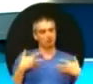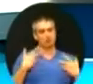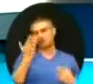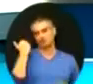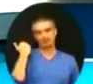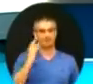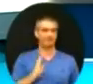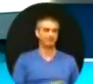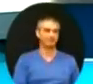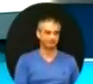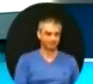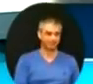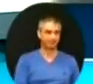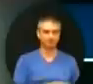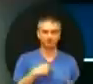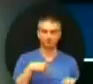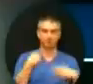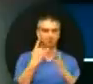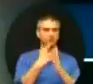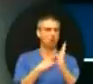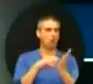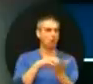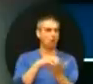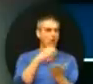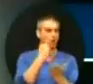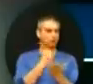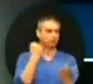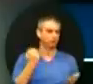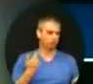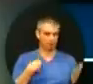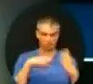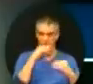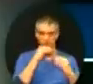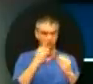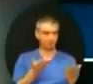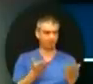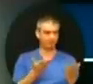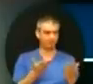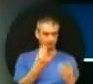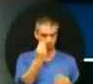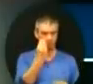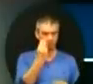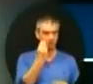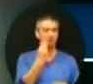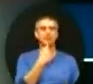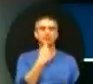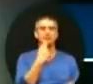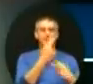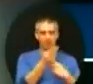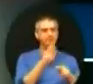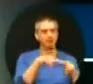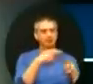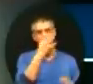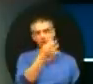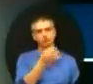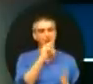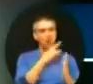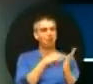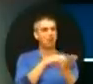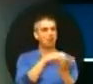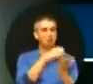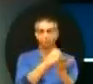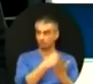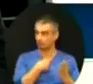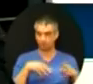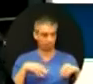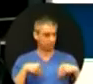משהייתי לפניה. תודה. בואו נחזור לחוק ההסדרה, אנחנו מדברים כאן עוד לפני. תגיב, ואז אני אשאל אותך על חוק ההסדרה. לא, אגב,